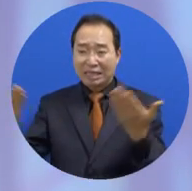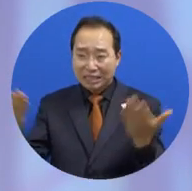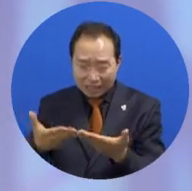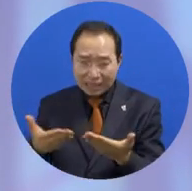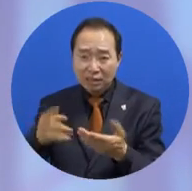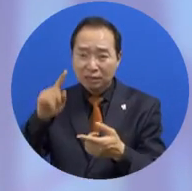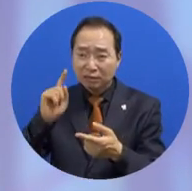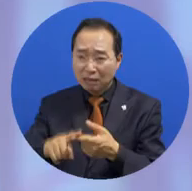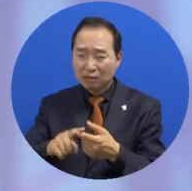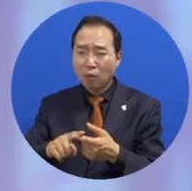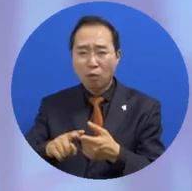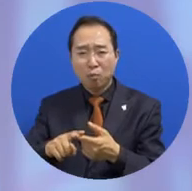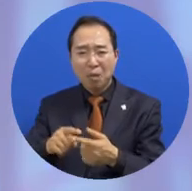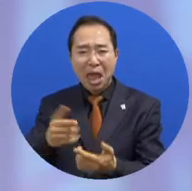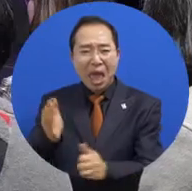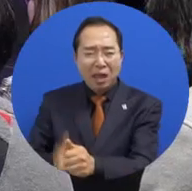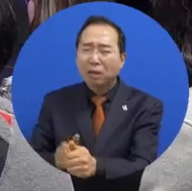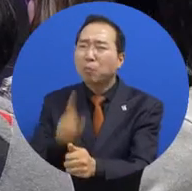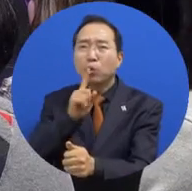근데 저는